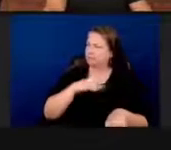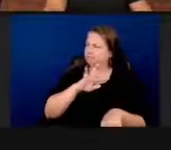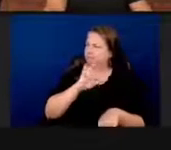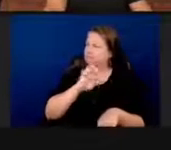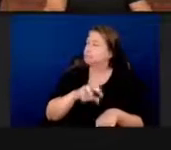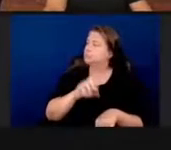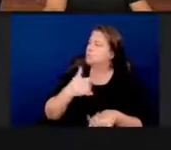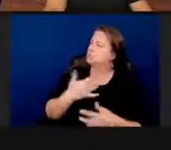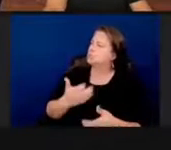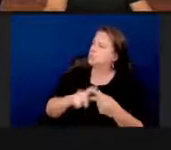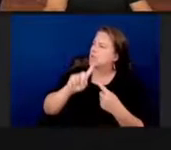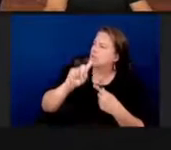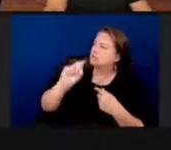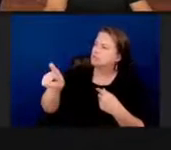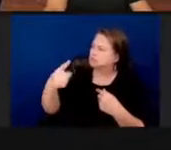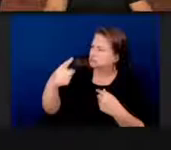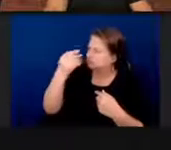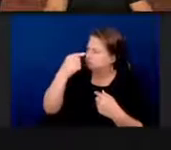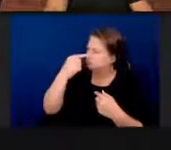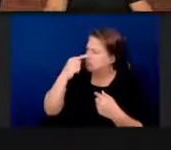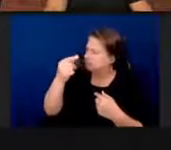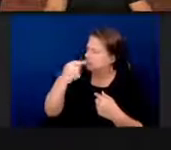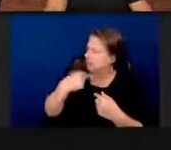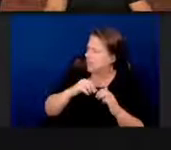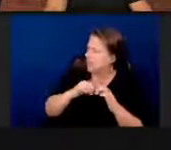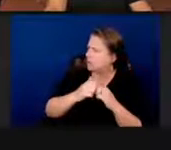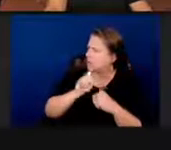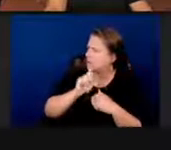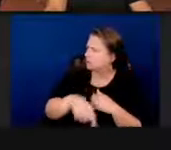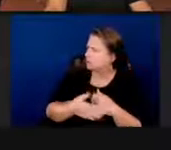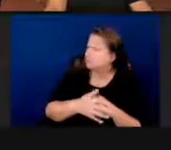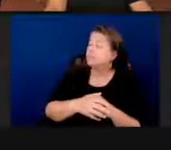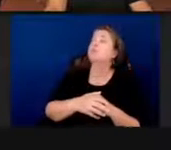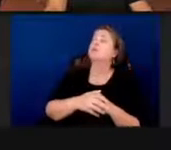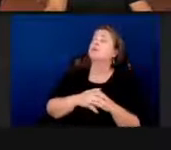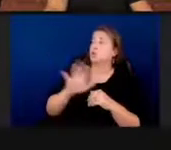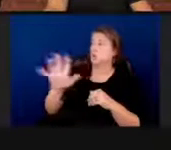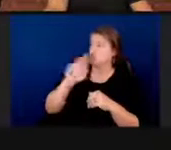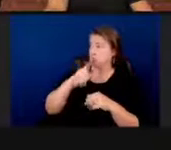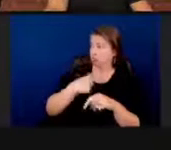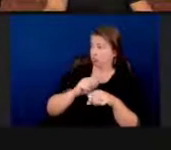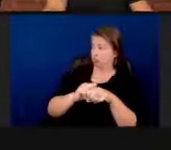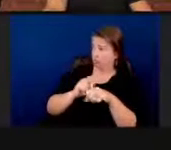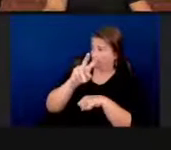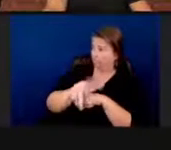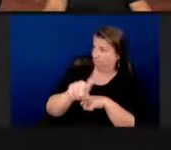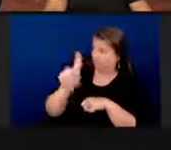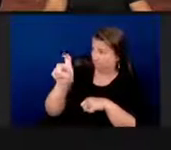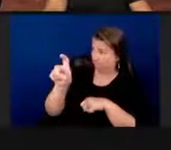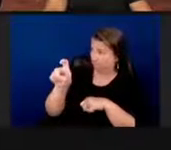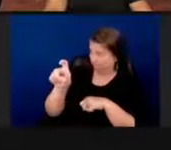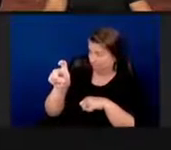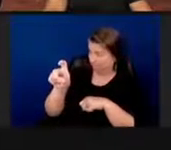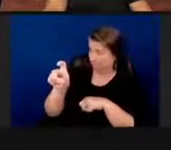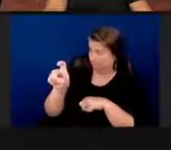إذا أريد منكم أن تجيبوا عن هذا الموضوع، فطرح السؤال علي ولم أتمكن من الإجابة عليه. هل نحن نتسرع